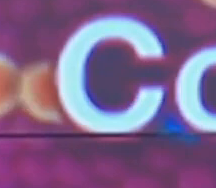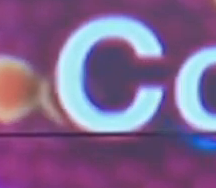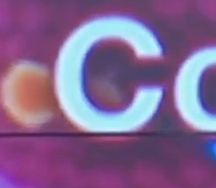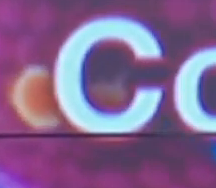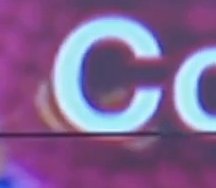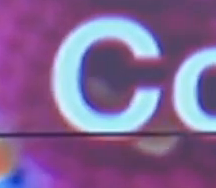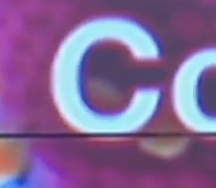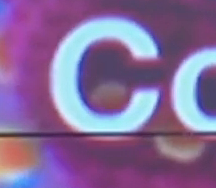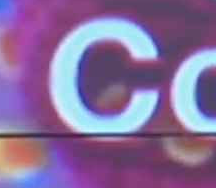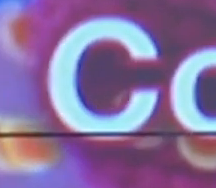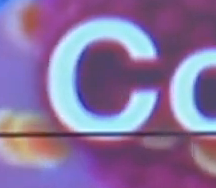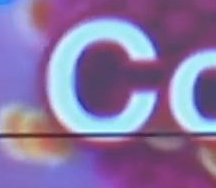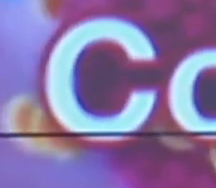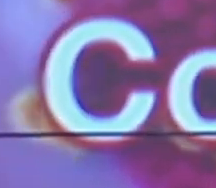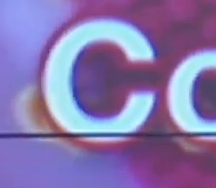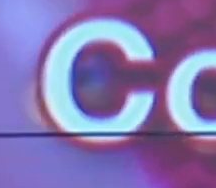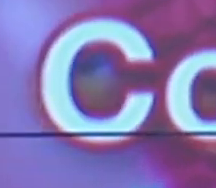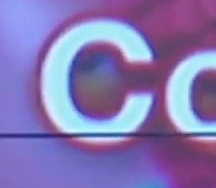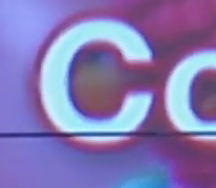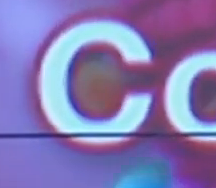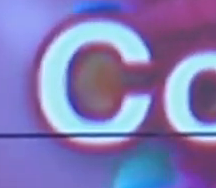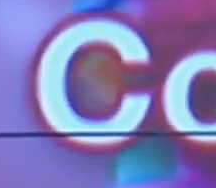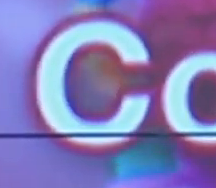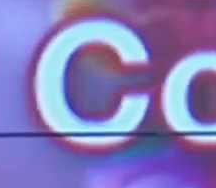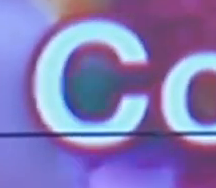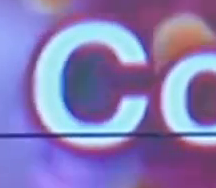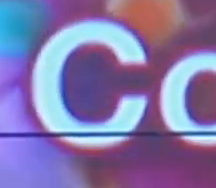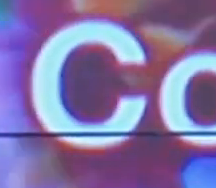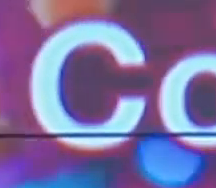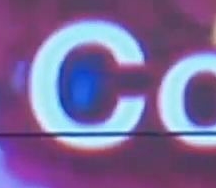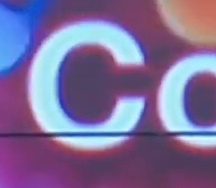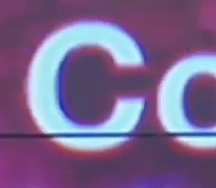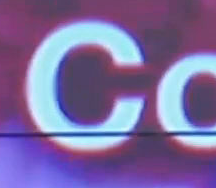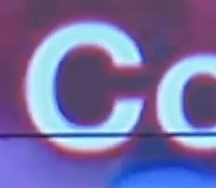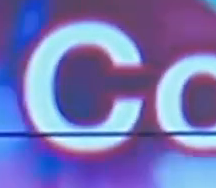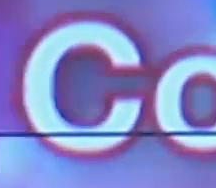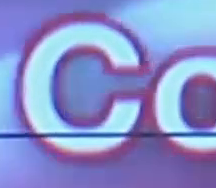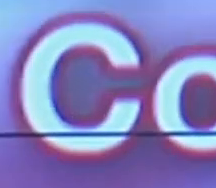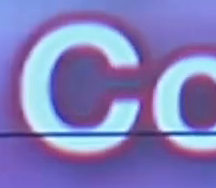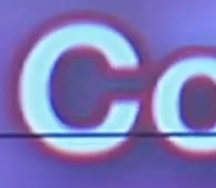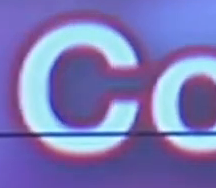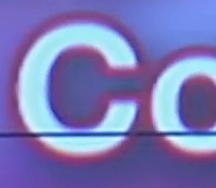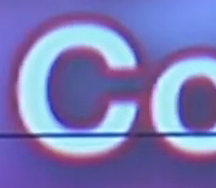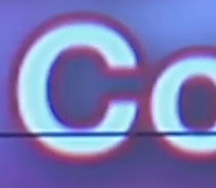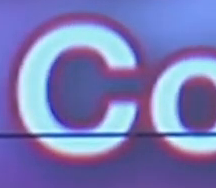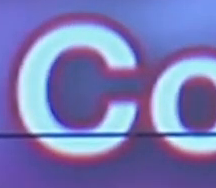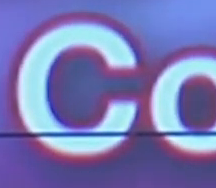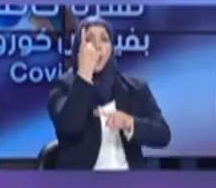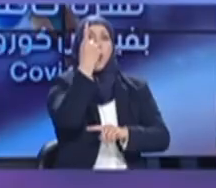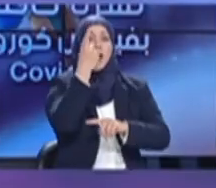متاعها. كذلك عندنا كذلك حاجة إيجابية هي مغادرة أول